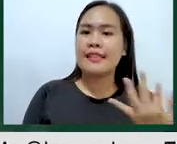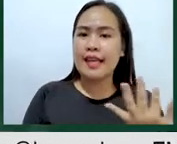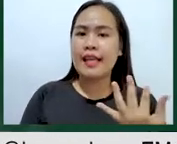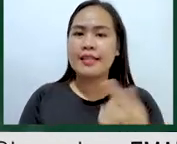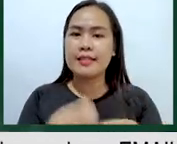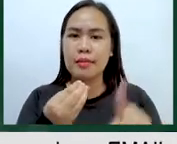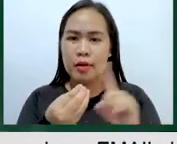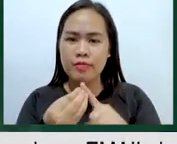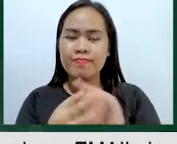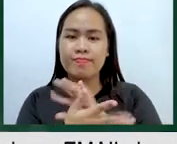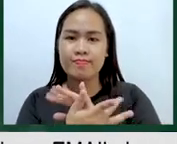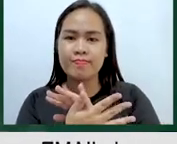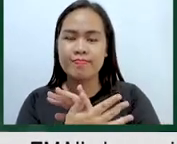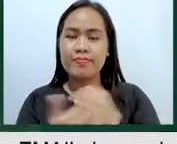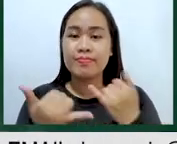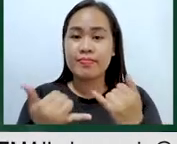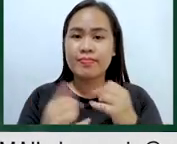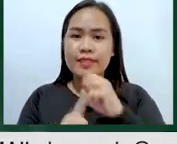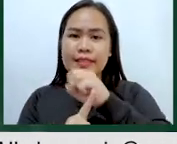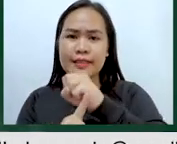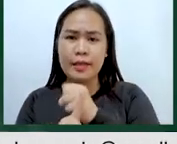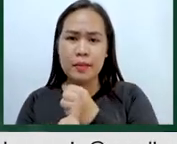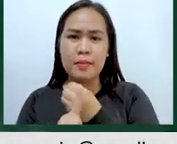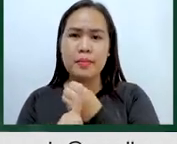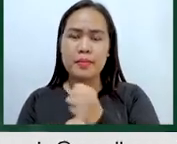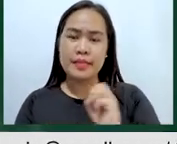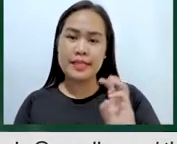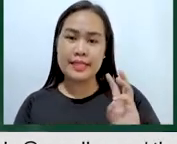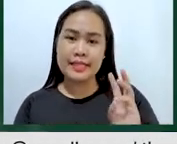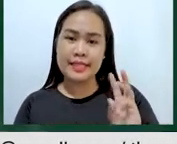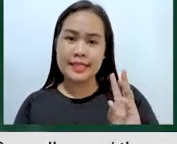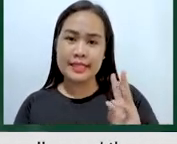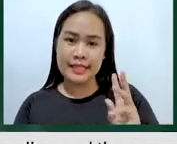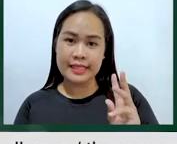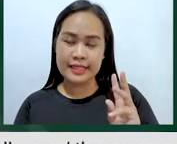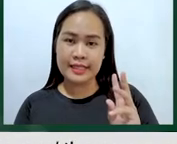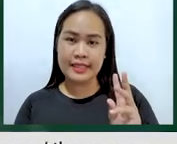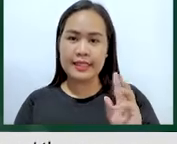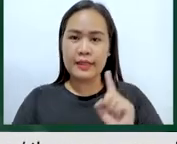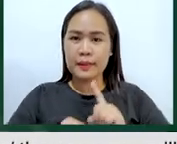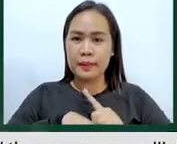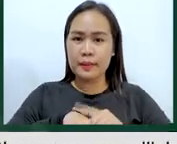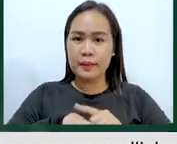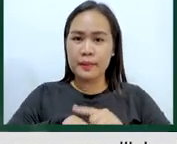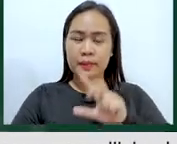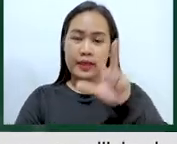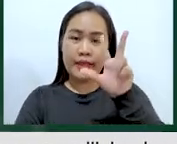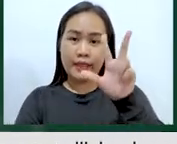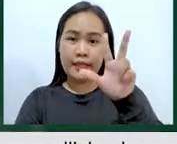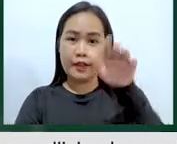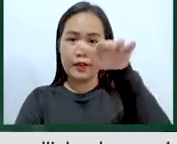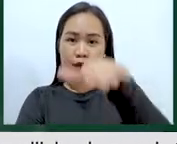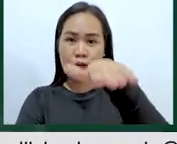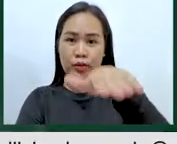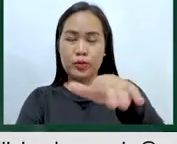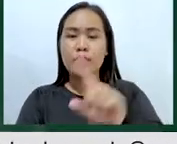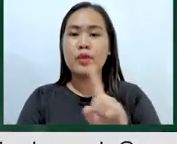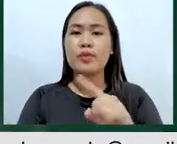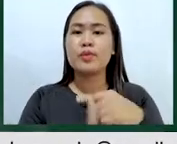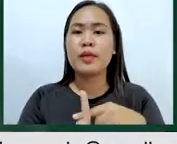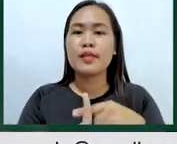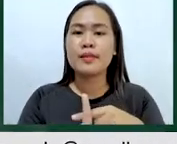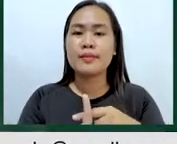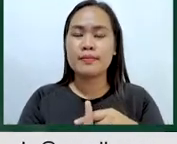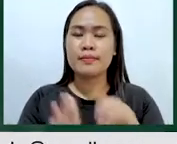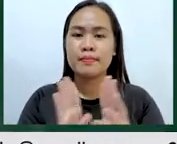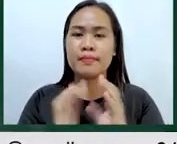talagang nangangailangan. So, mapunta na po tayo sa ating updated numbers and figures patungkol po sa